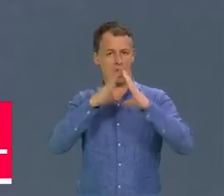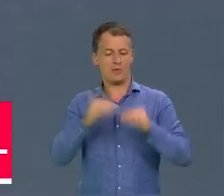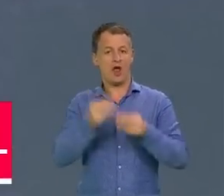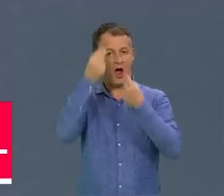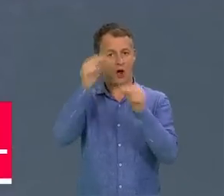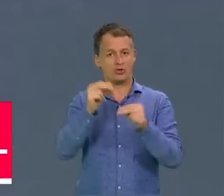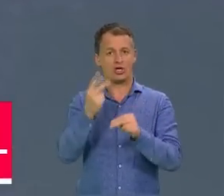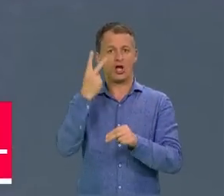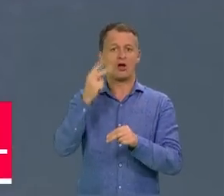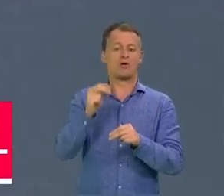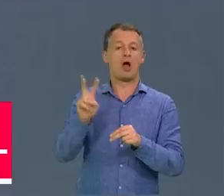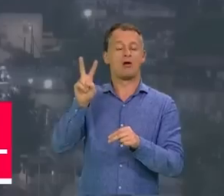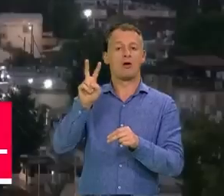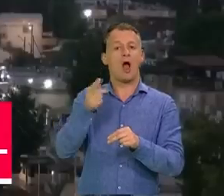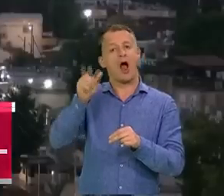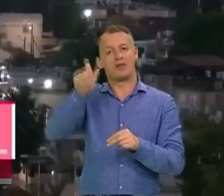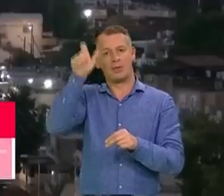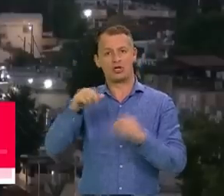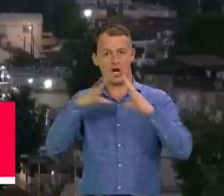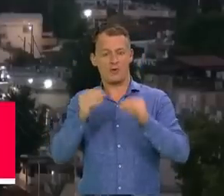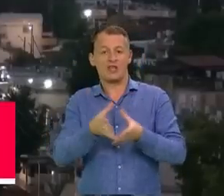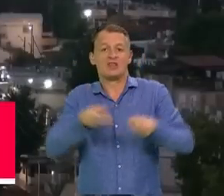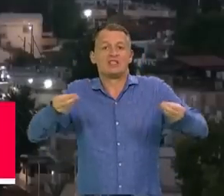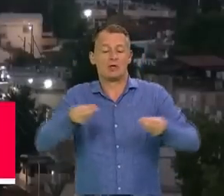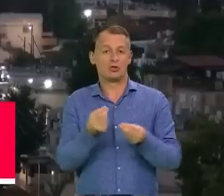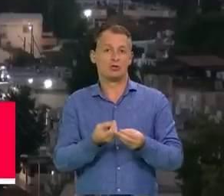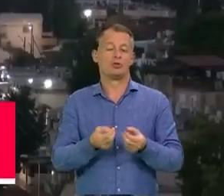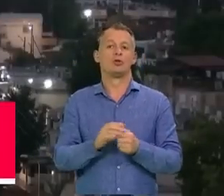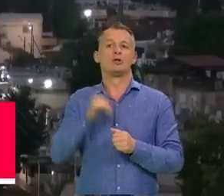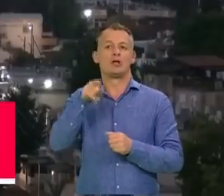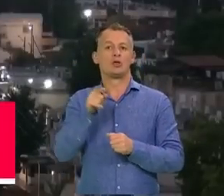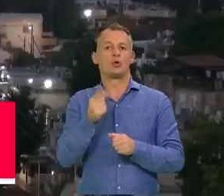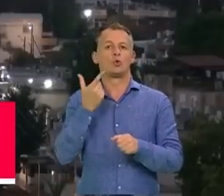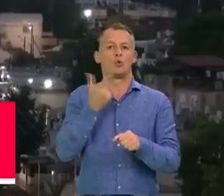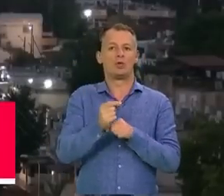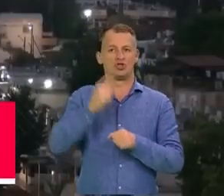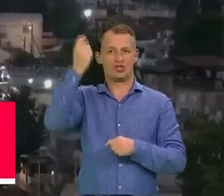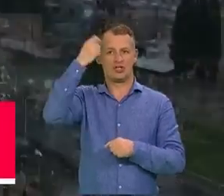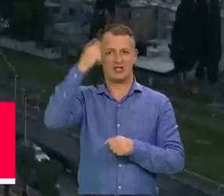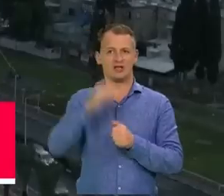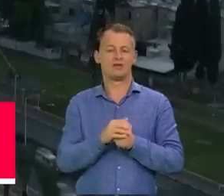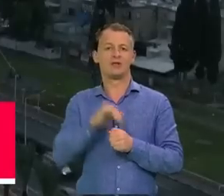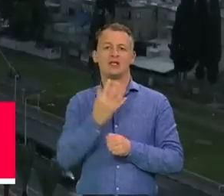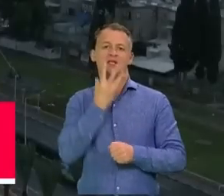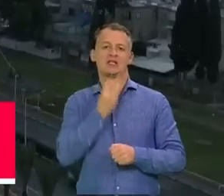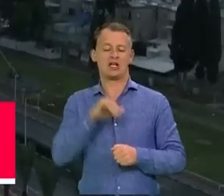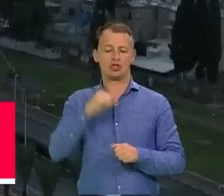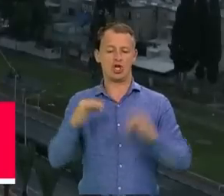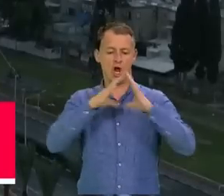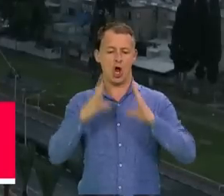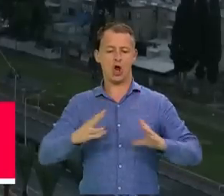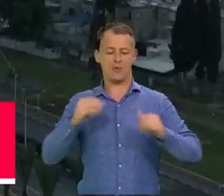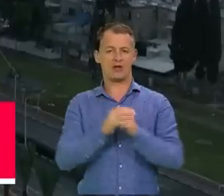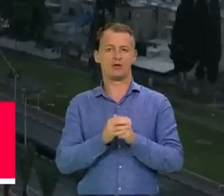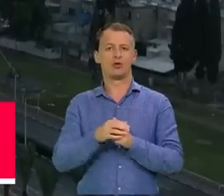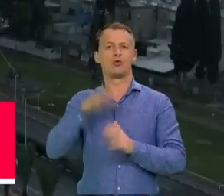dat dispărut. Autoritățile israeliene au informat cu privire la dispariția a încă unei persoane cu dublă cetățenie israeliană și română cu